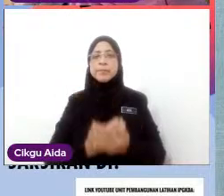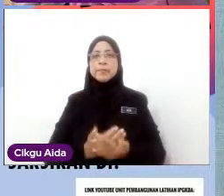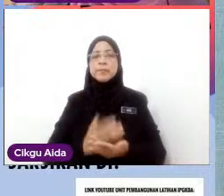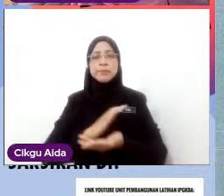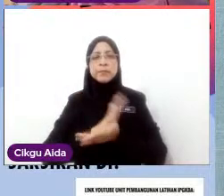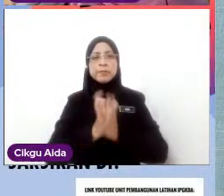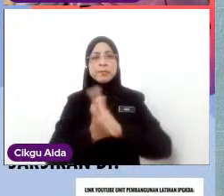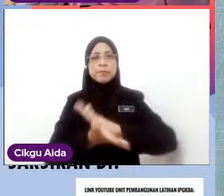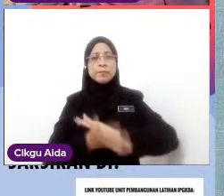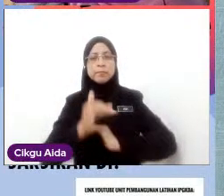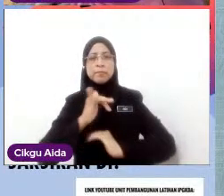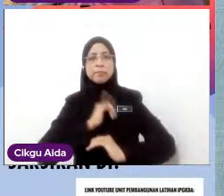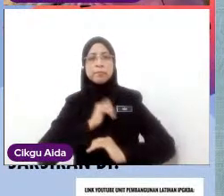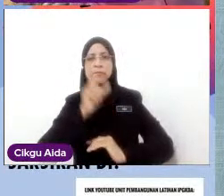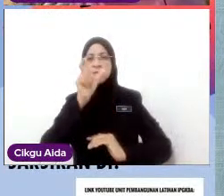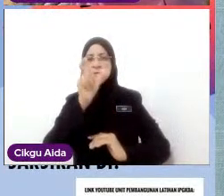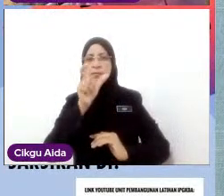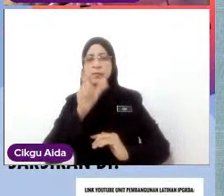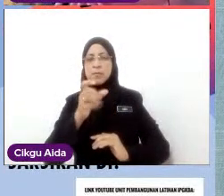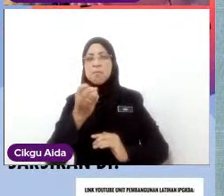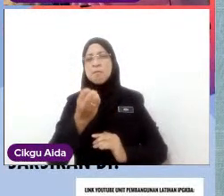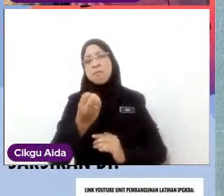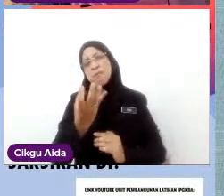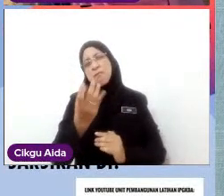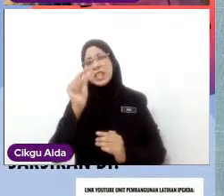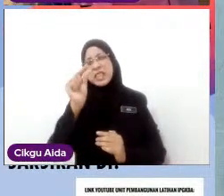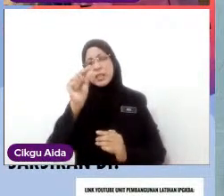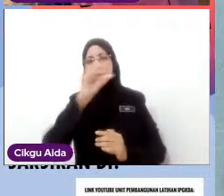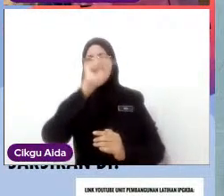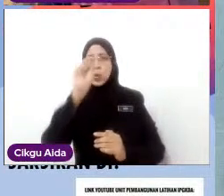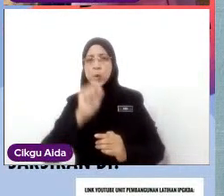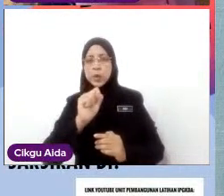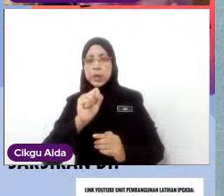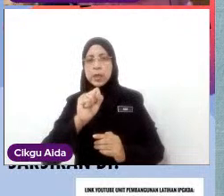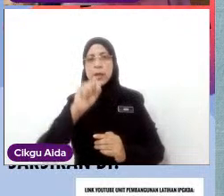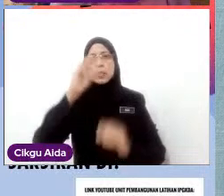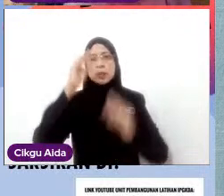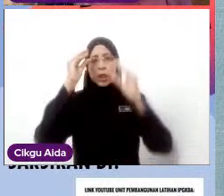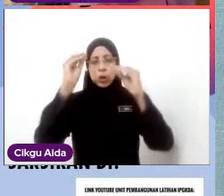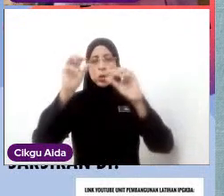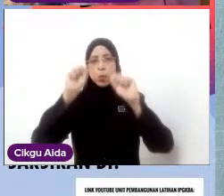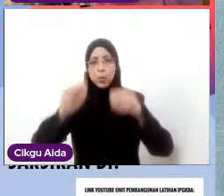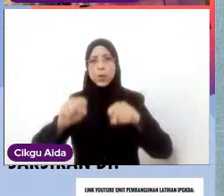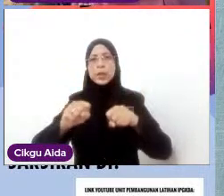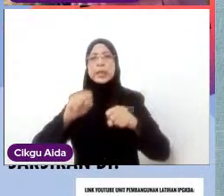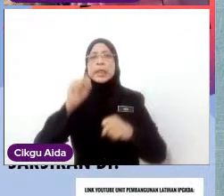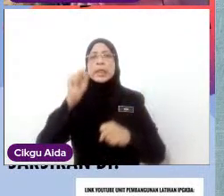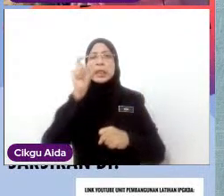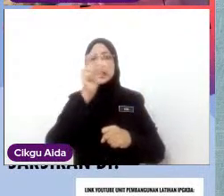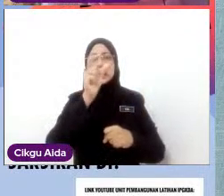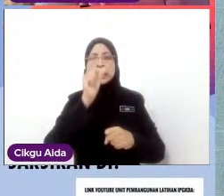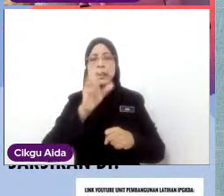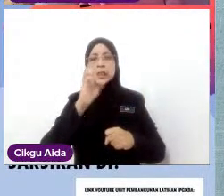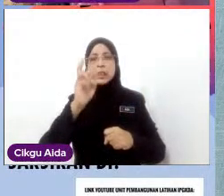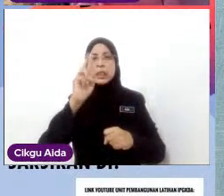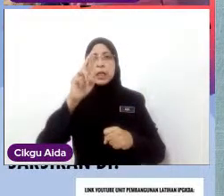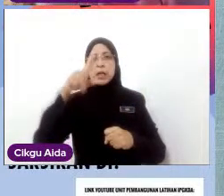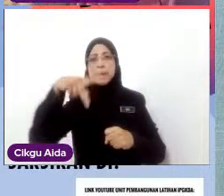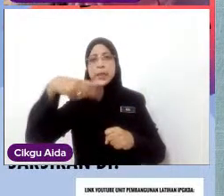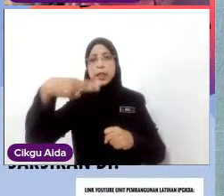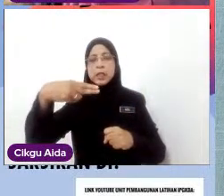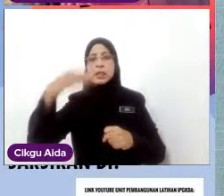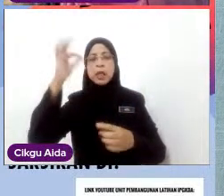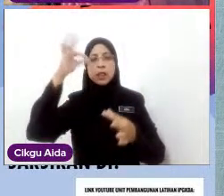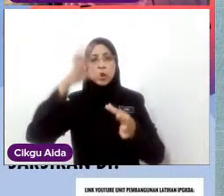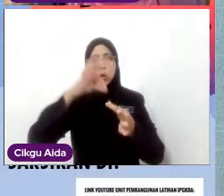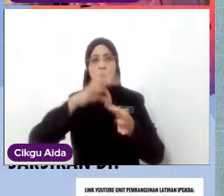letak sikit je. Ada berapa soalan je? 4 soalan sahaja dan diorang boleh letak, diorang boleh attach RPH yang sesuai dengan